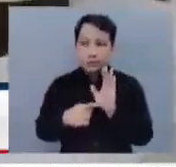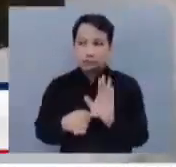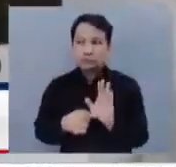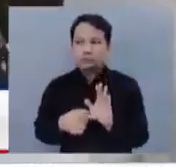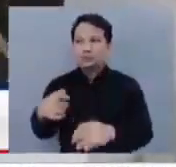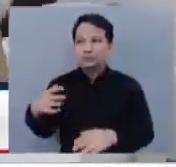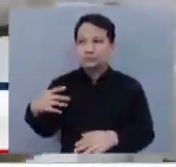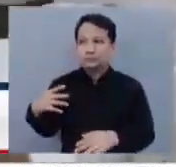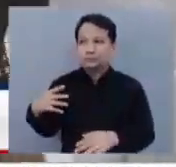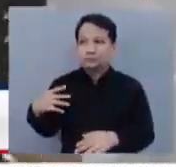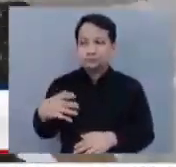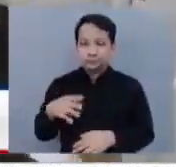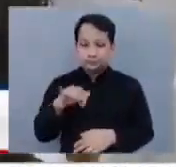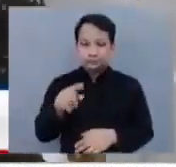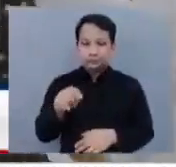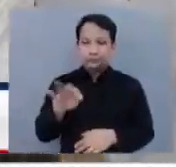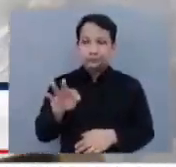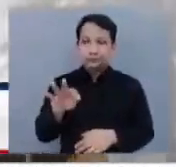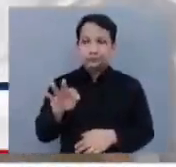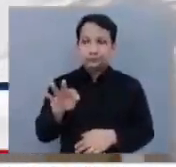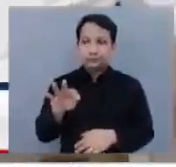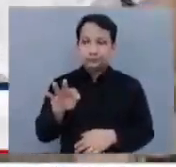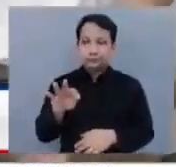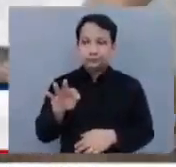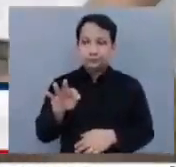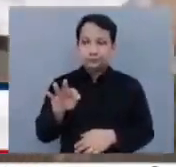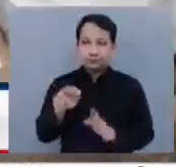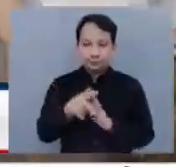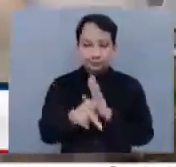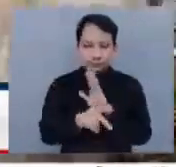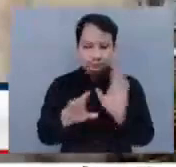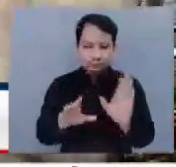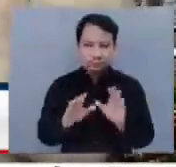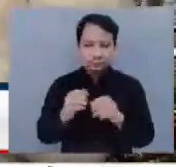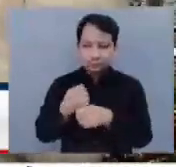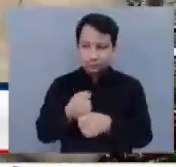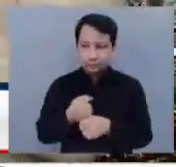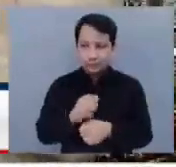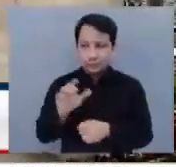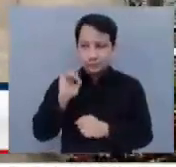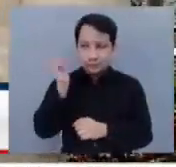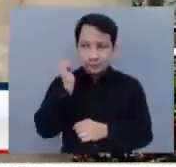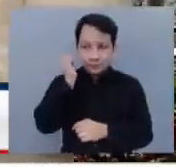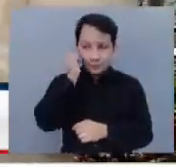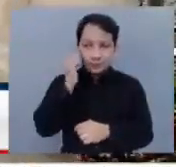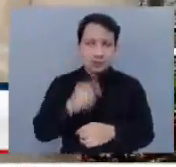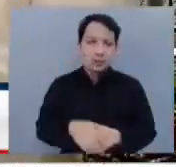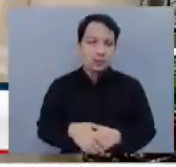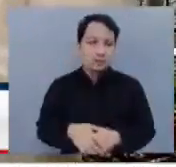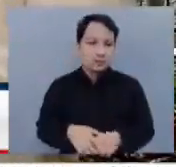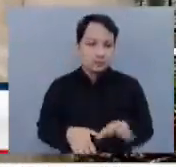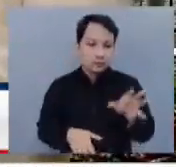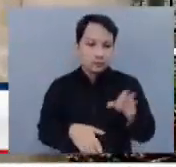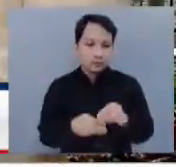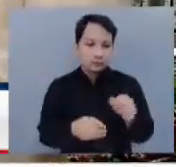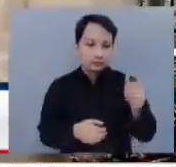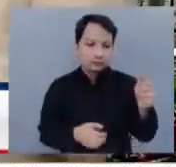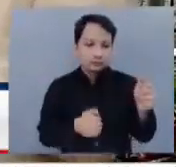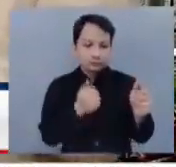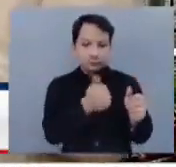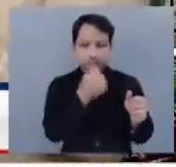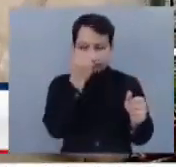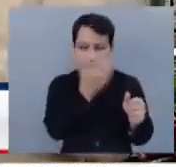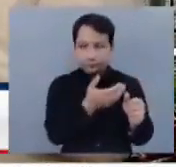IATF protocols po, no, na sinet po ng ating pamahalaan. Sa ano naman po, no, sa